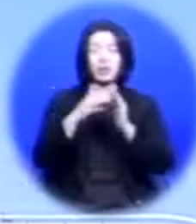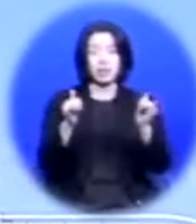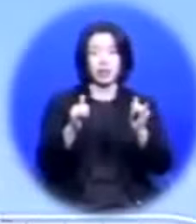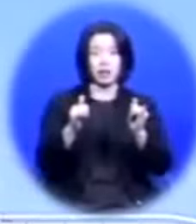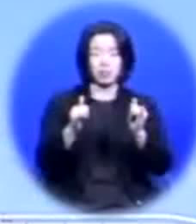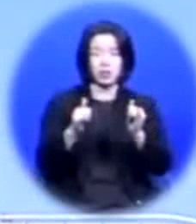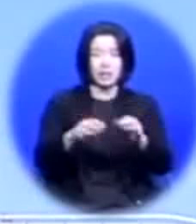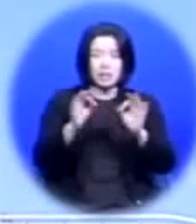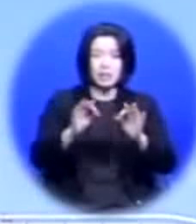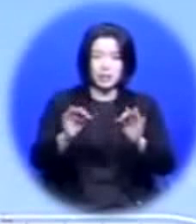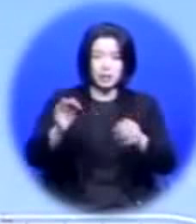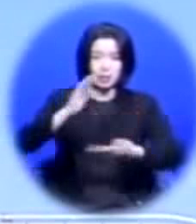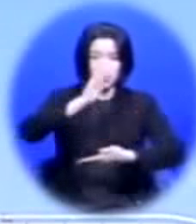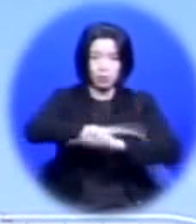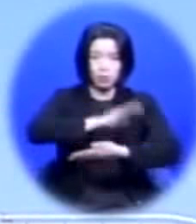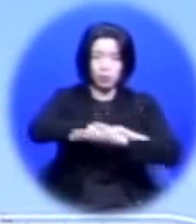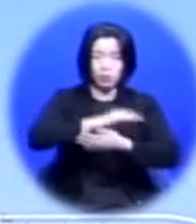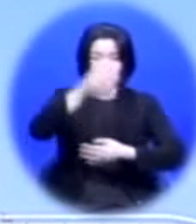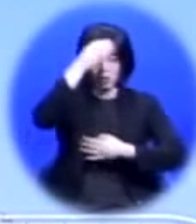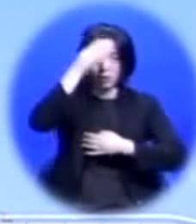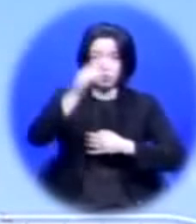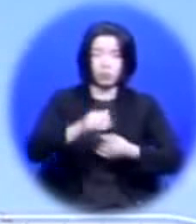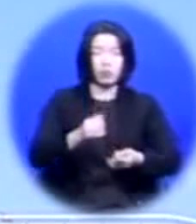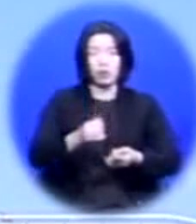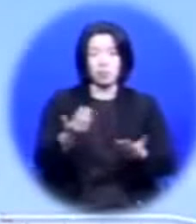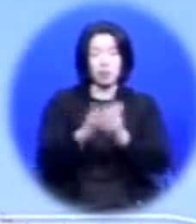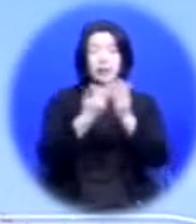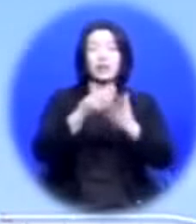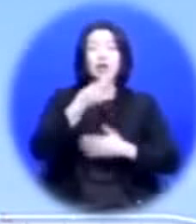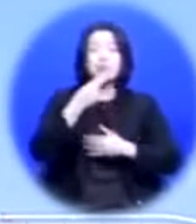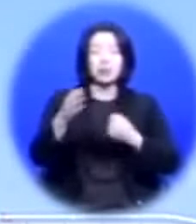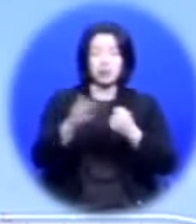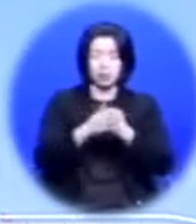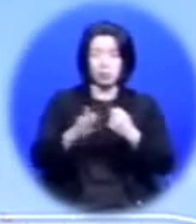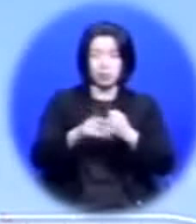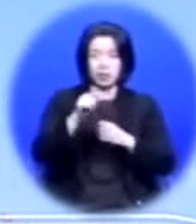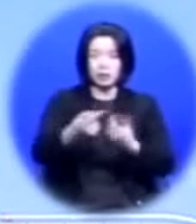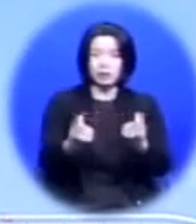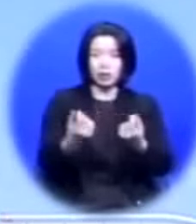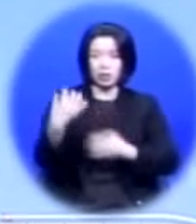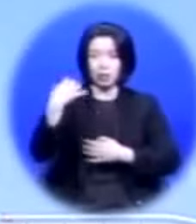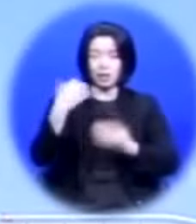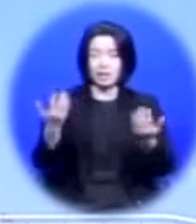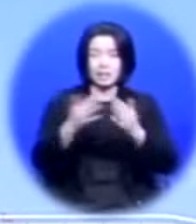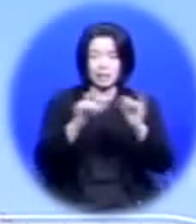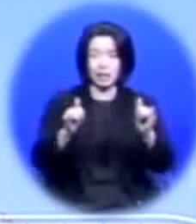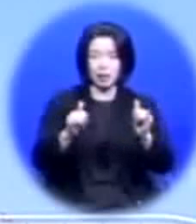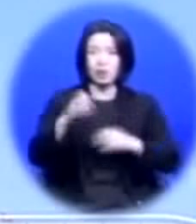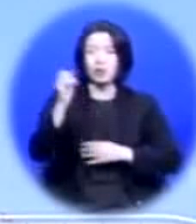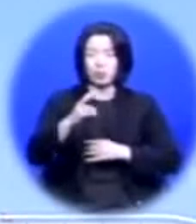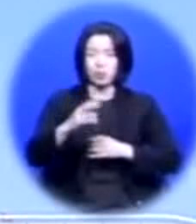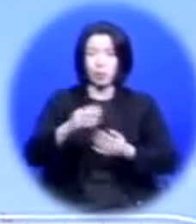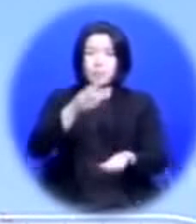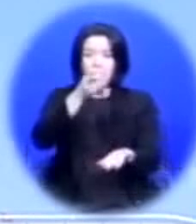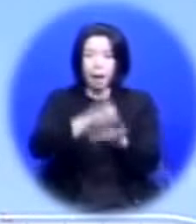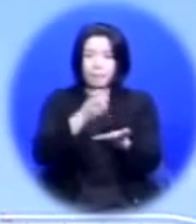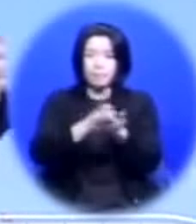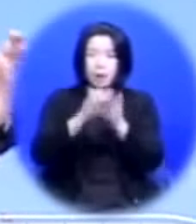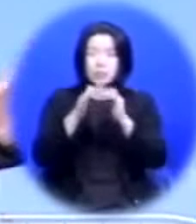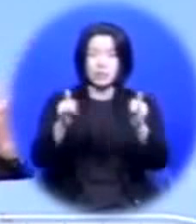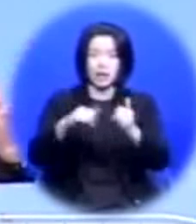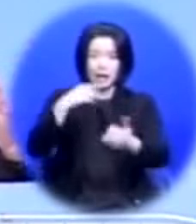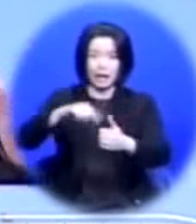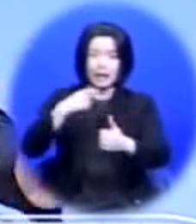인쇄술이 발달됐다 때가 아니니까 그리고 성경을 가르치는 사람 바리새인